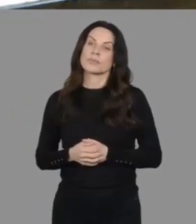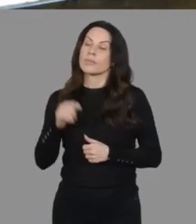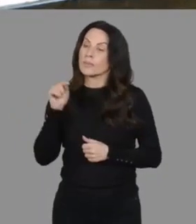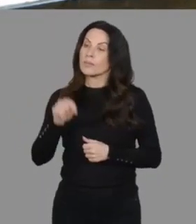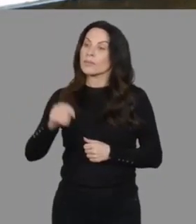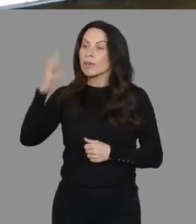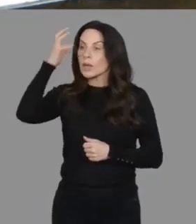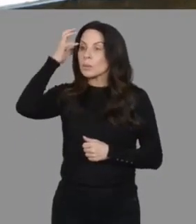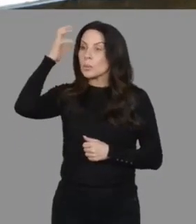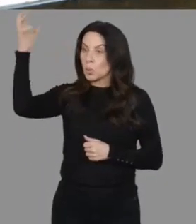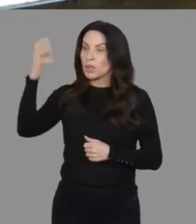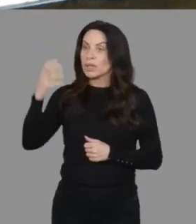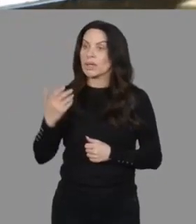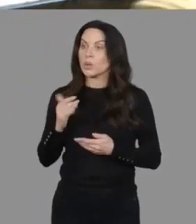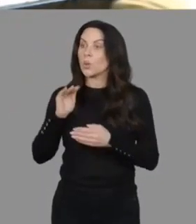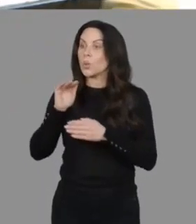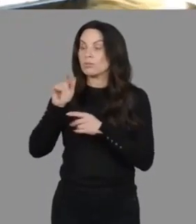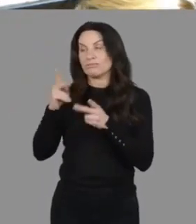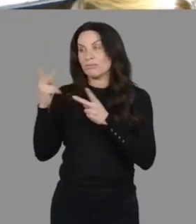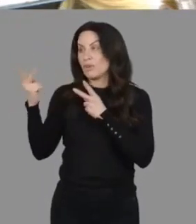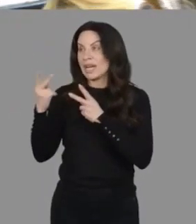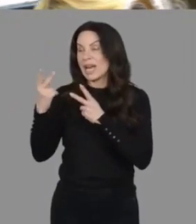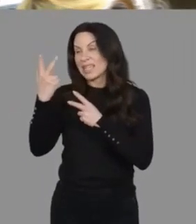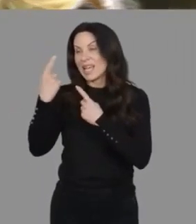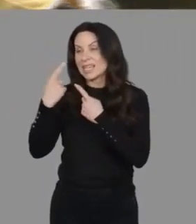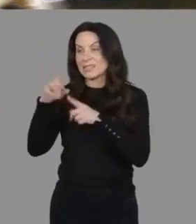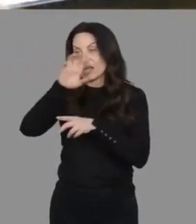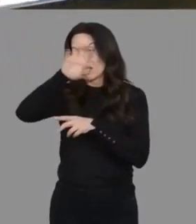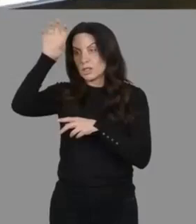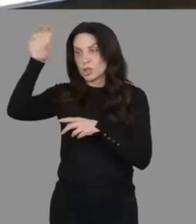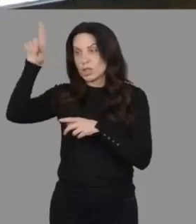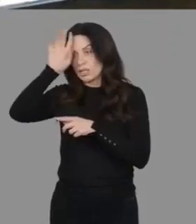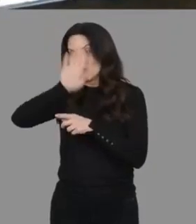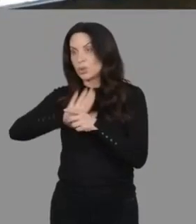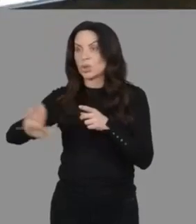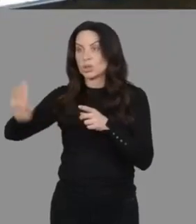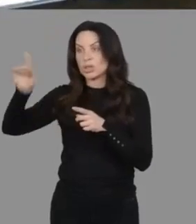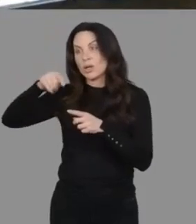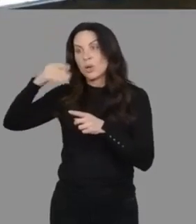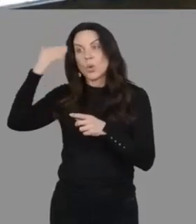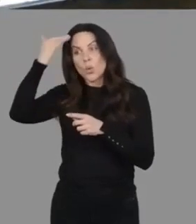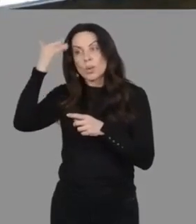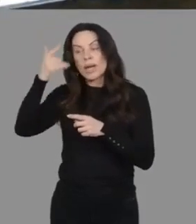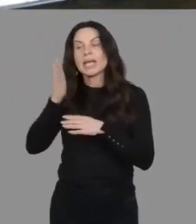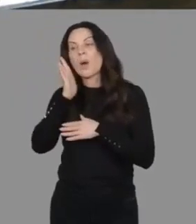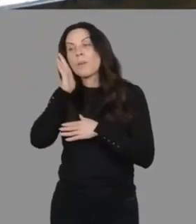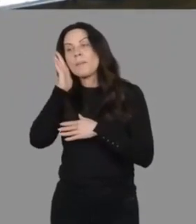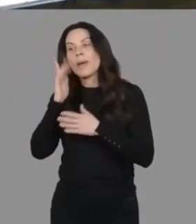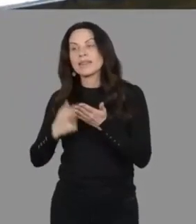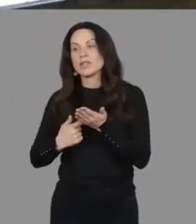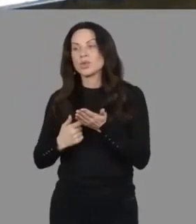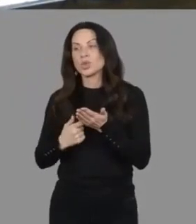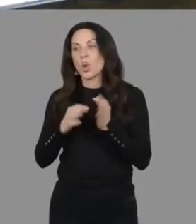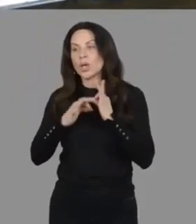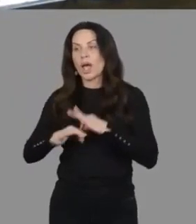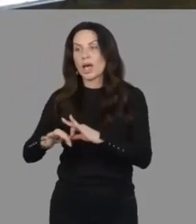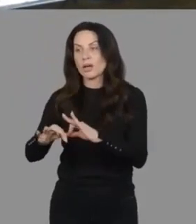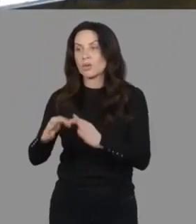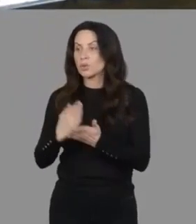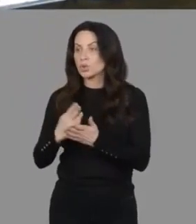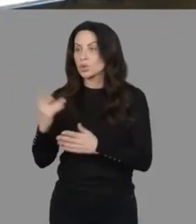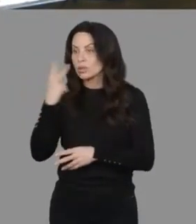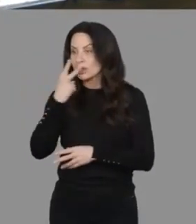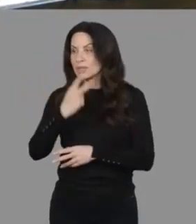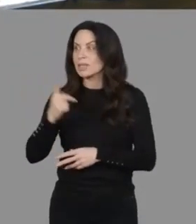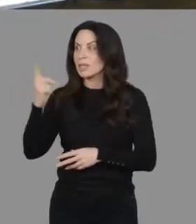München, wie über 30 andere Städte in der Republik, überlegt, eine Bettensteuer einzuführen, dann haben wir gesehen, wie schnell die